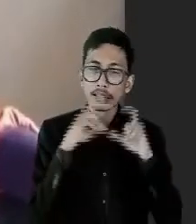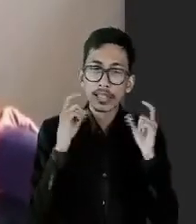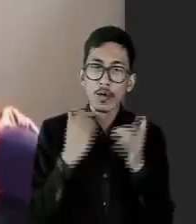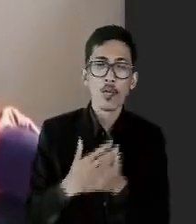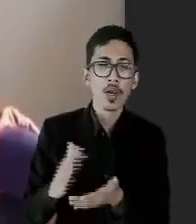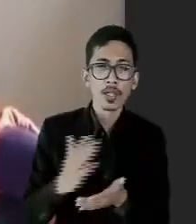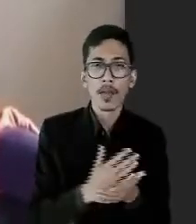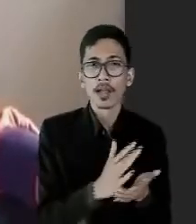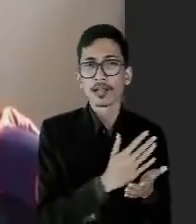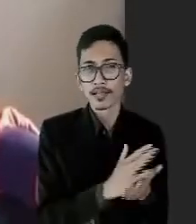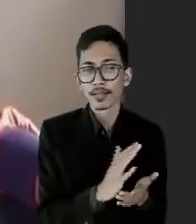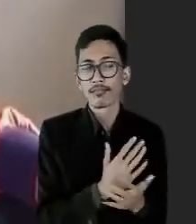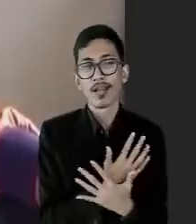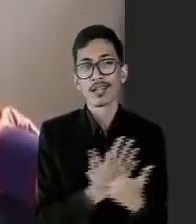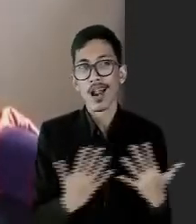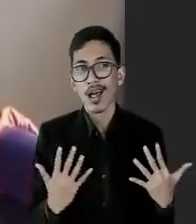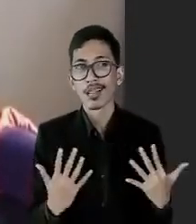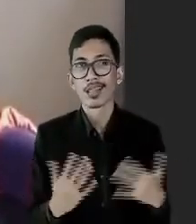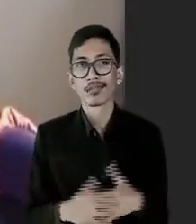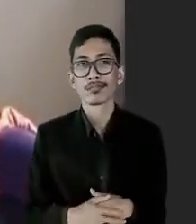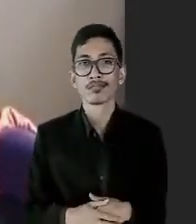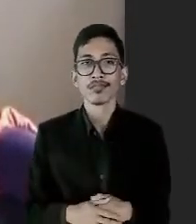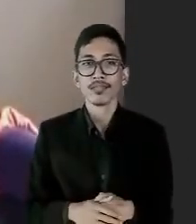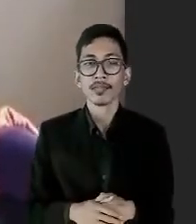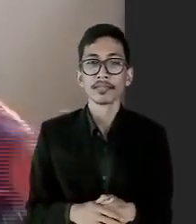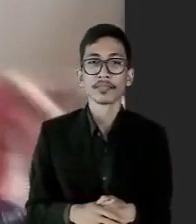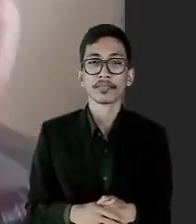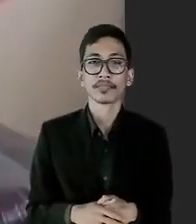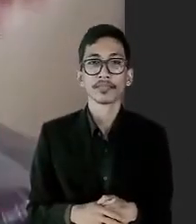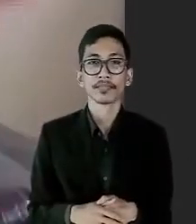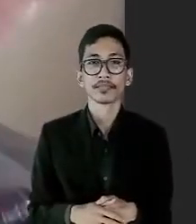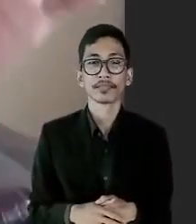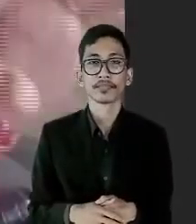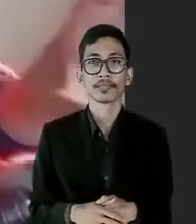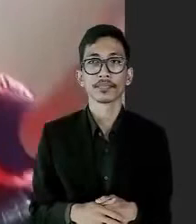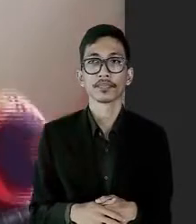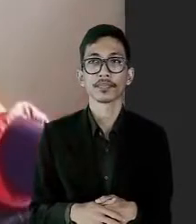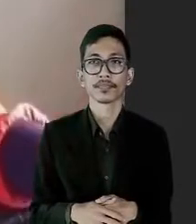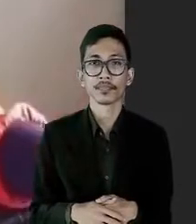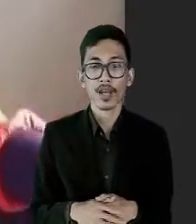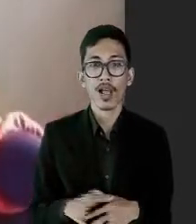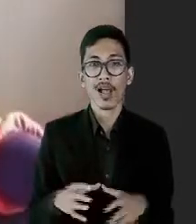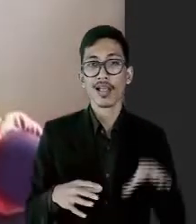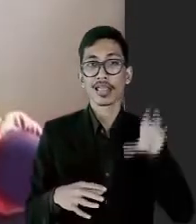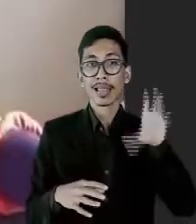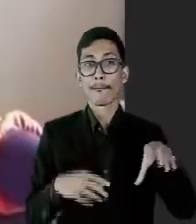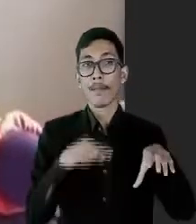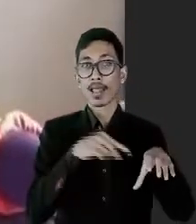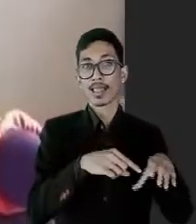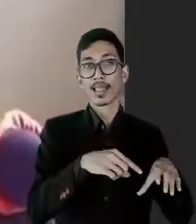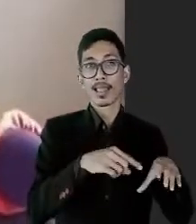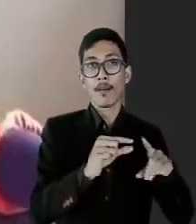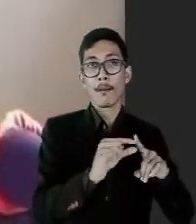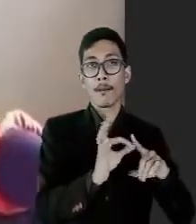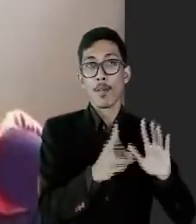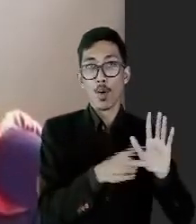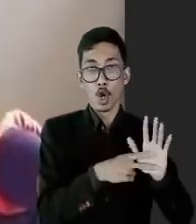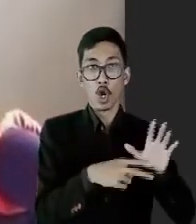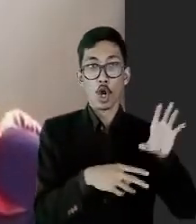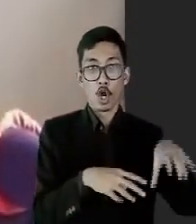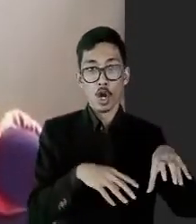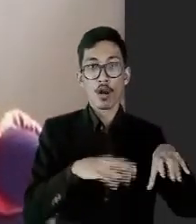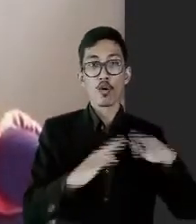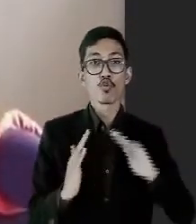kepada masyarakat yang tinggal di sekitar venue atau di tempat-tempat penyelenggaraan olahraga